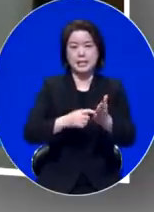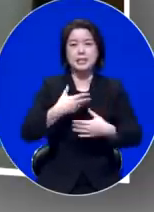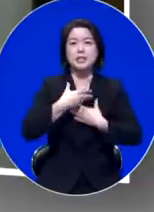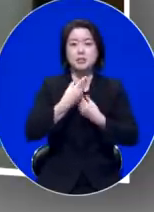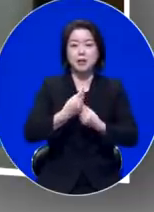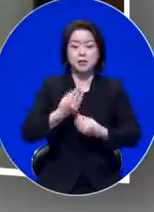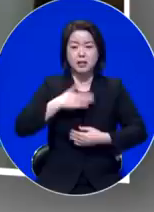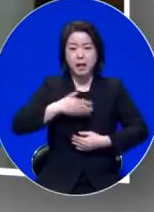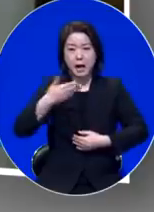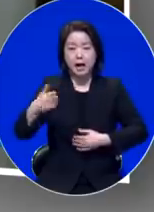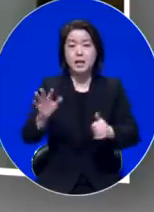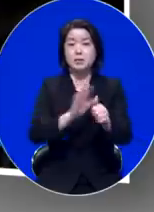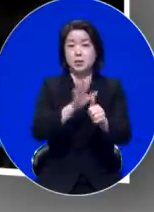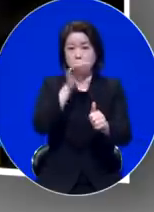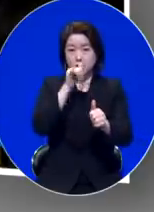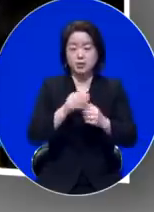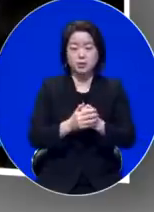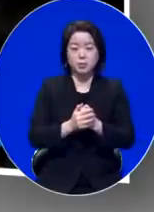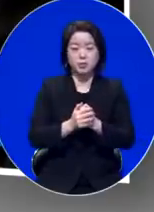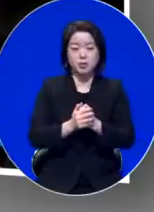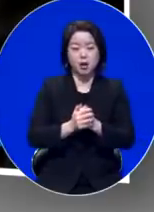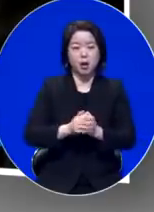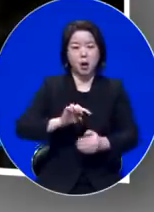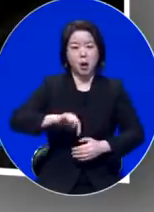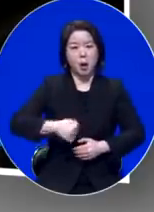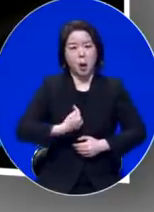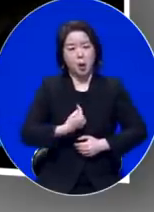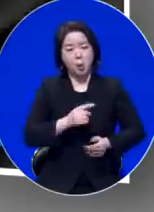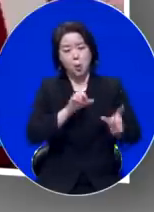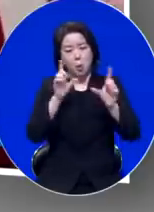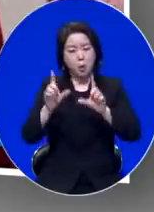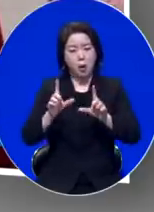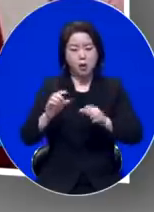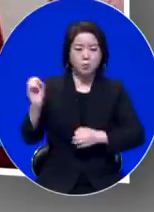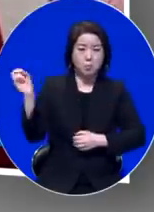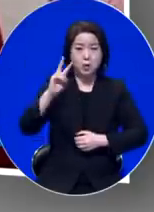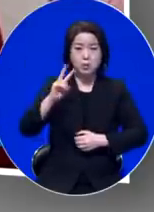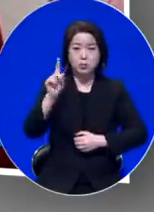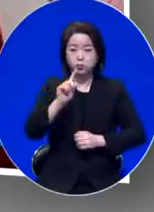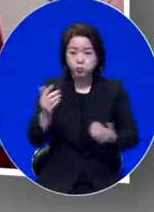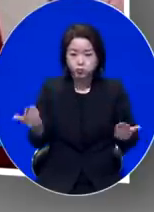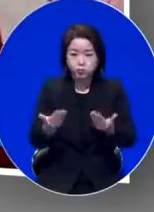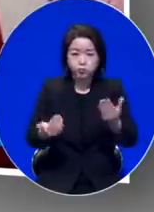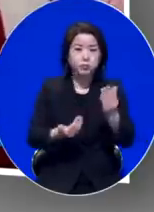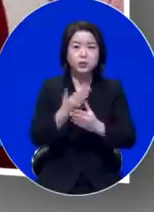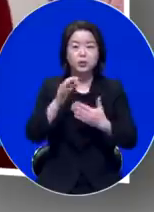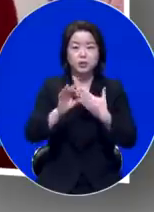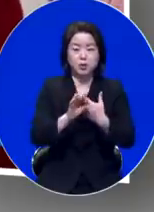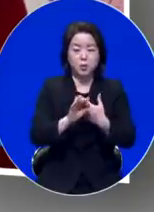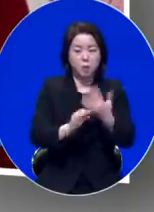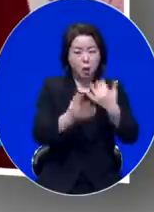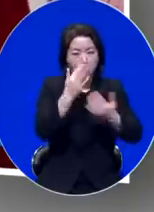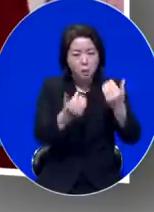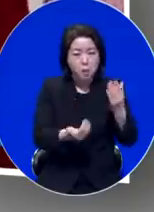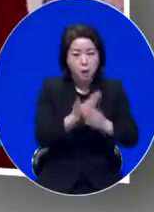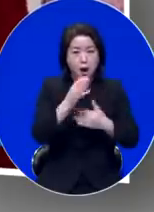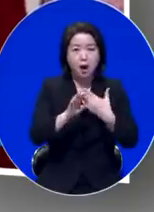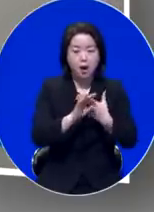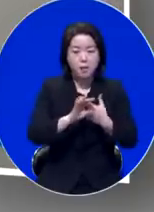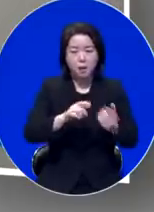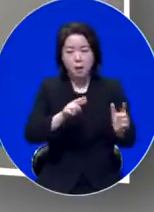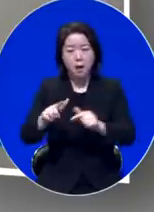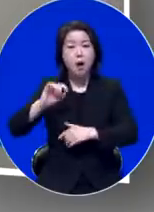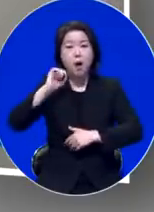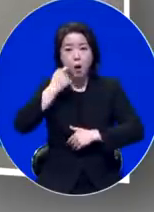알리미 서비스가 있습니다 뭐 그 식령 혼자 기시다 보니까 갑작스 게임 사우가 말씀 하거나 화재가 나고 나면 어려운 일이